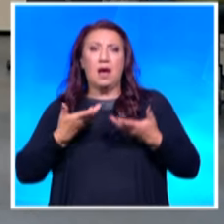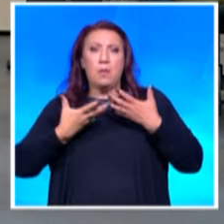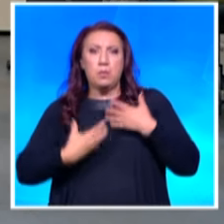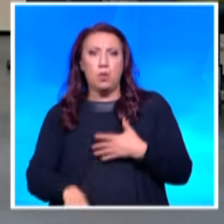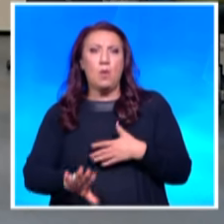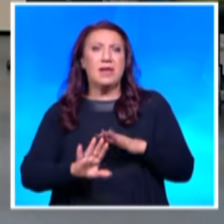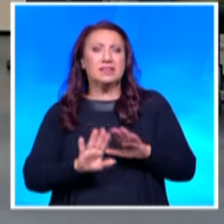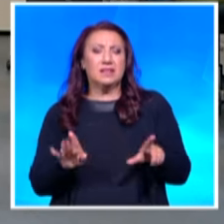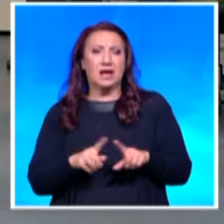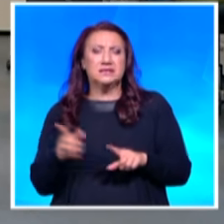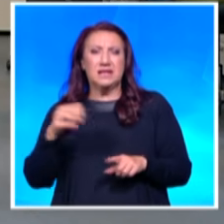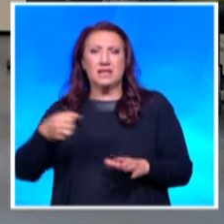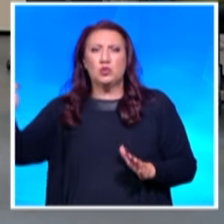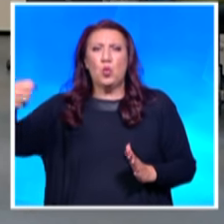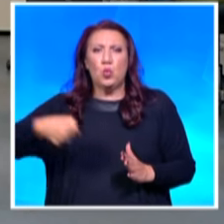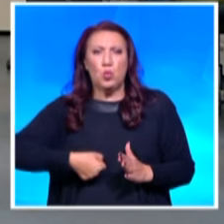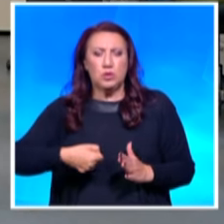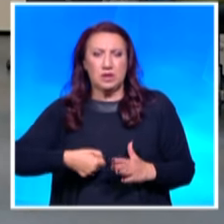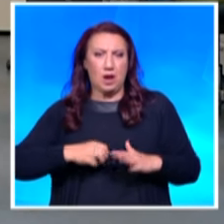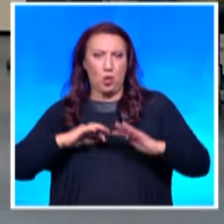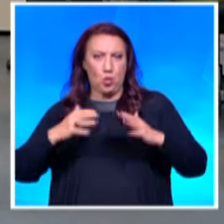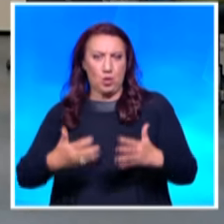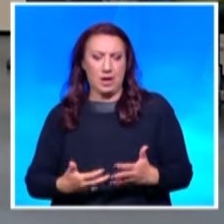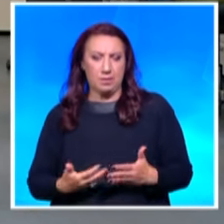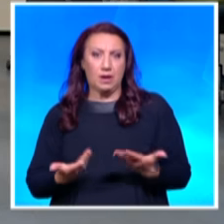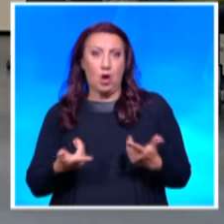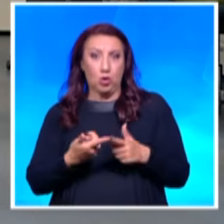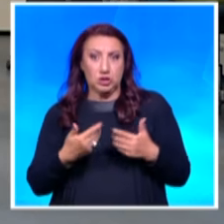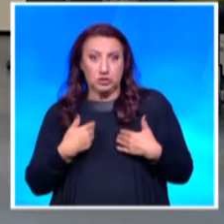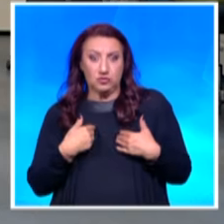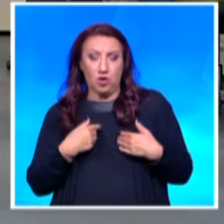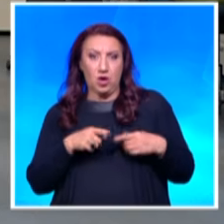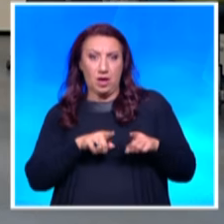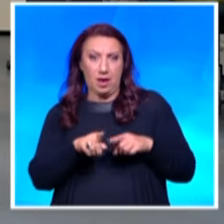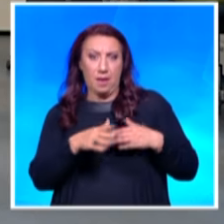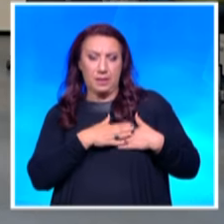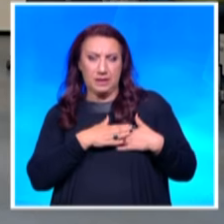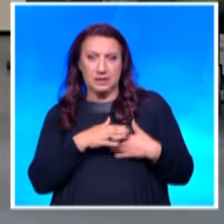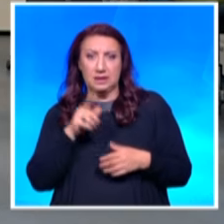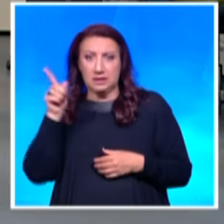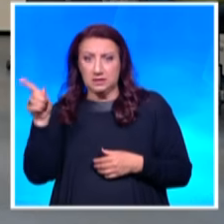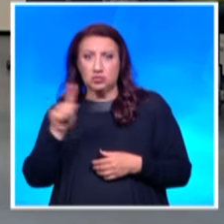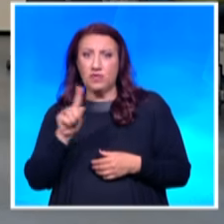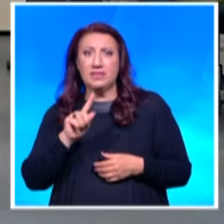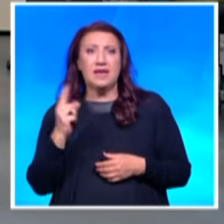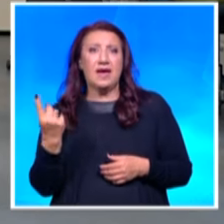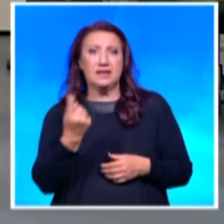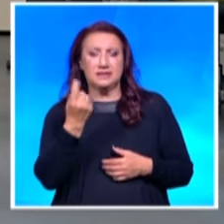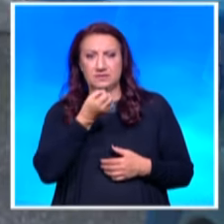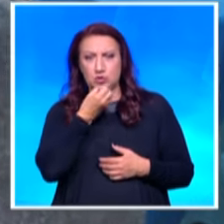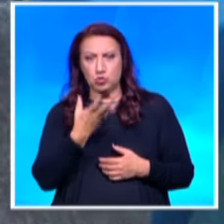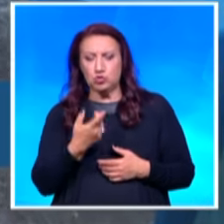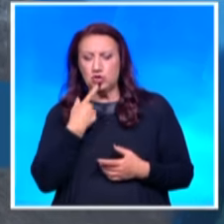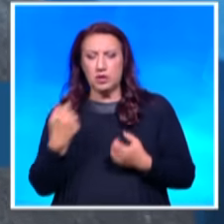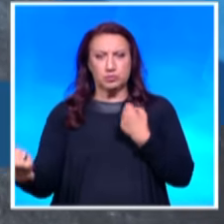от приятеля си. Оказва се, това не е единствения случай на насилие на бременна жена в града. Вижте още.